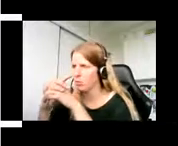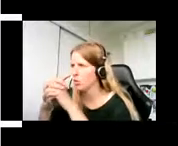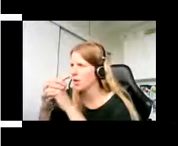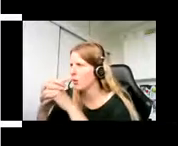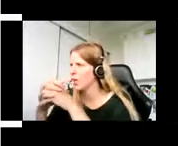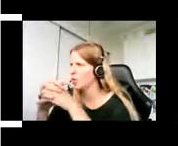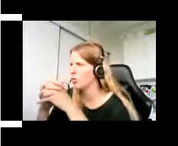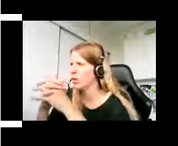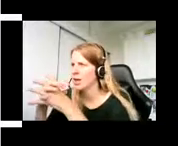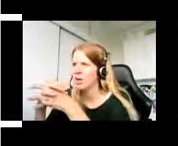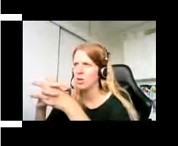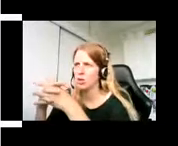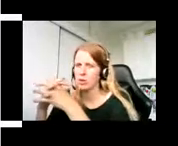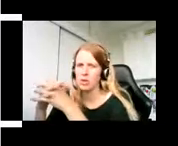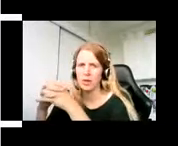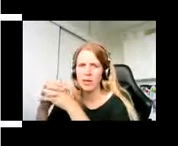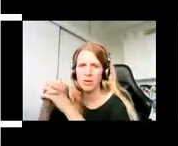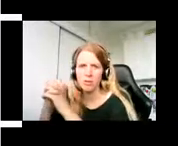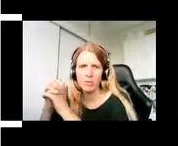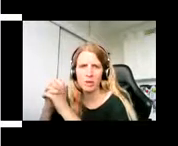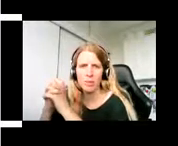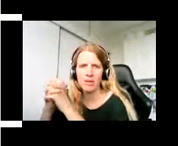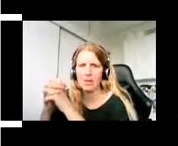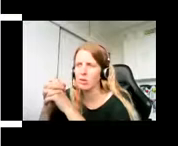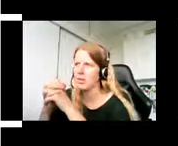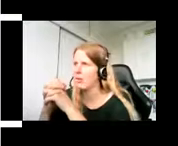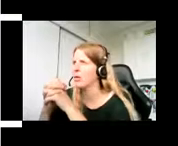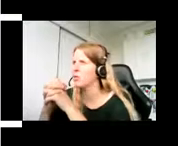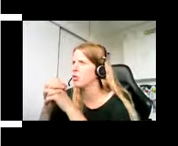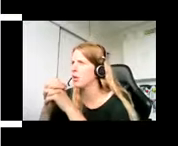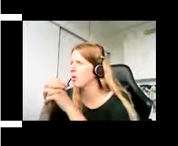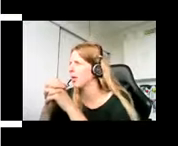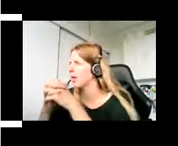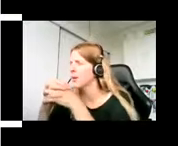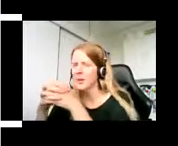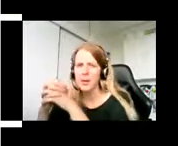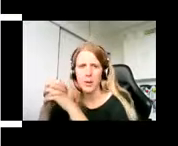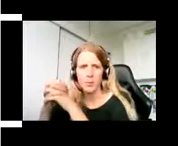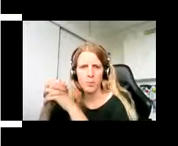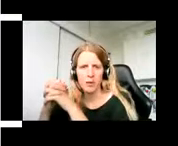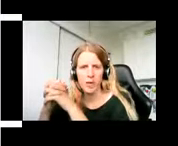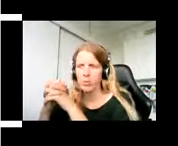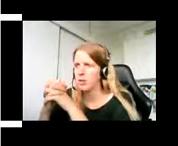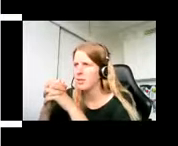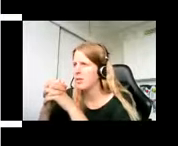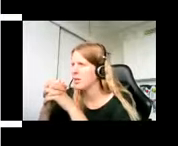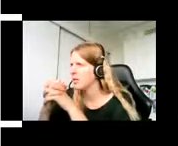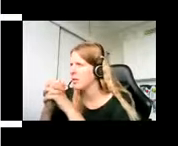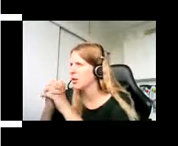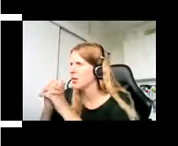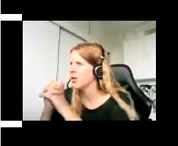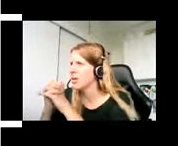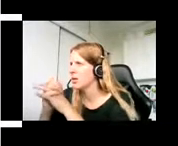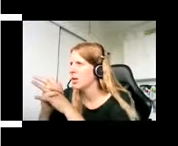we gaan naar het bos gaan, we gaan iets doen, dat je sowieso als begeleider een mondmasker meepakt. En ook zeker dan met de +12-jarigen. Hè. Daarop voorzien zijn